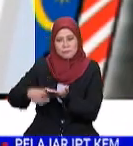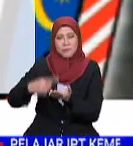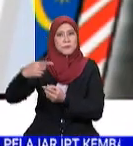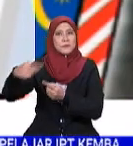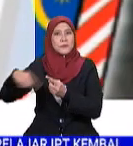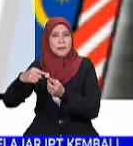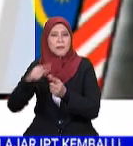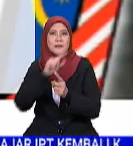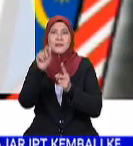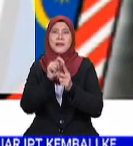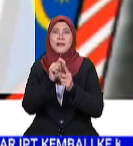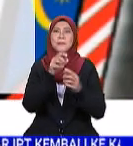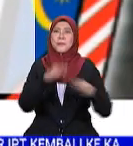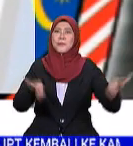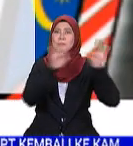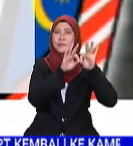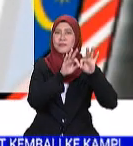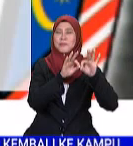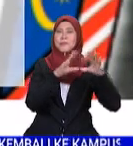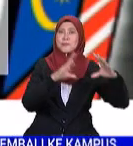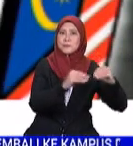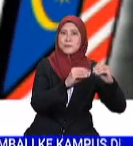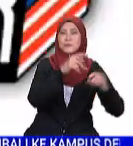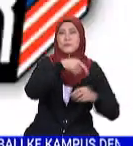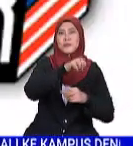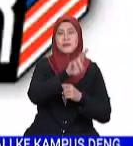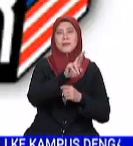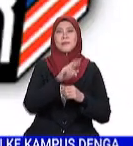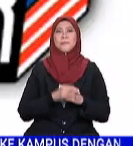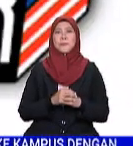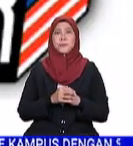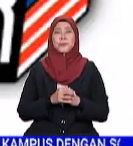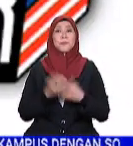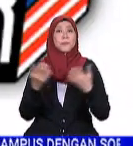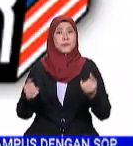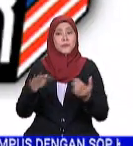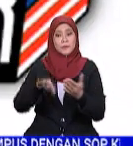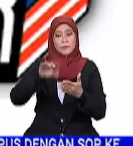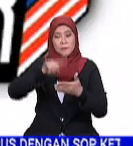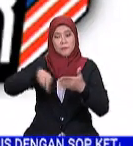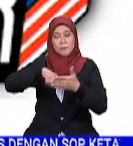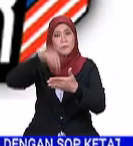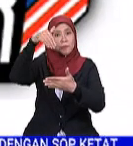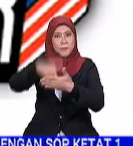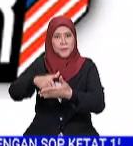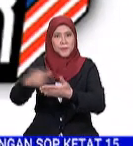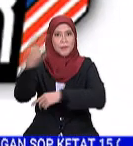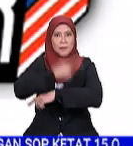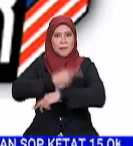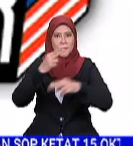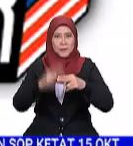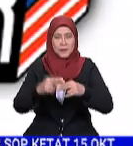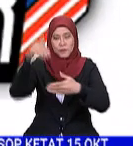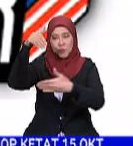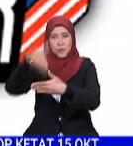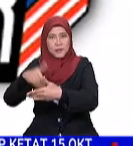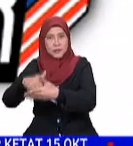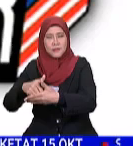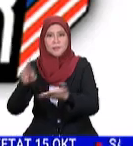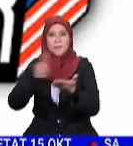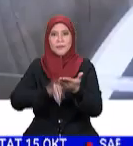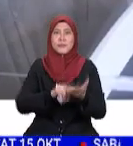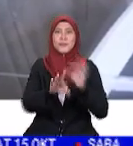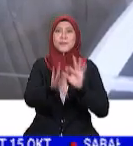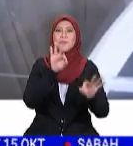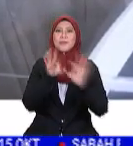penting PRN itu. Ia termasuk tarikh pilihan raya, hari penamaan calon, hari pengundian, daftar